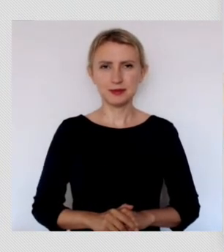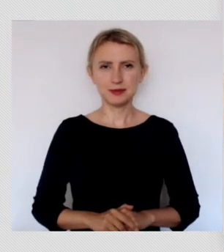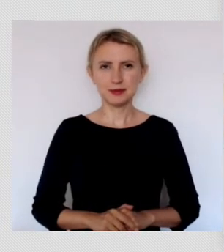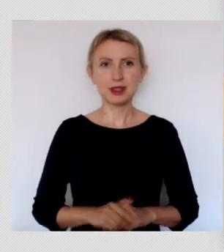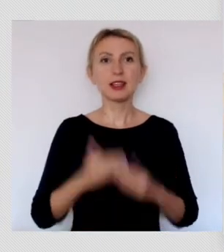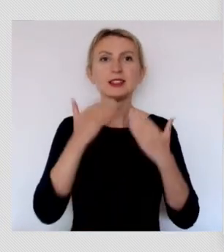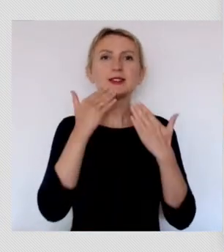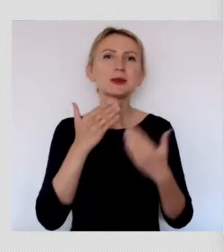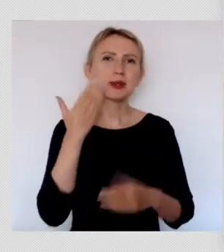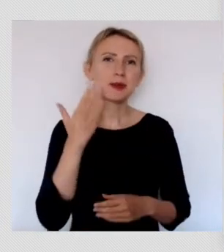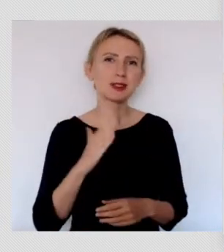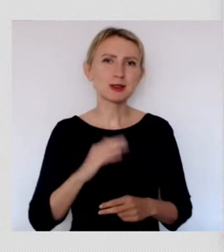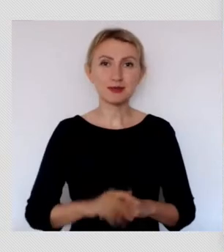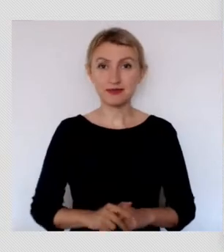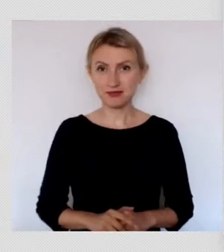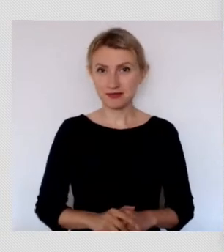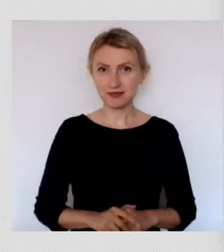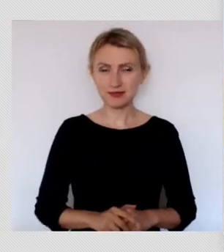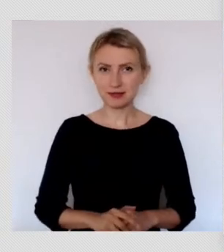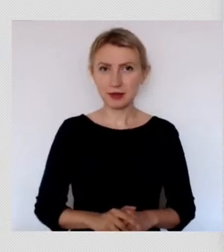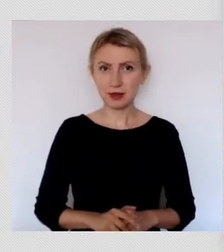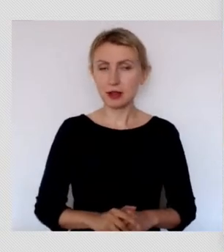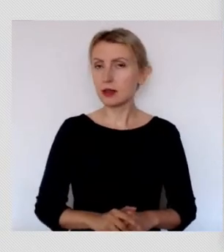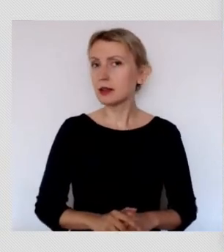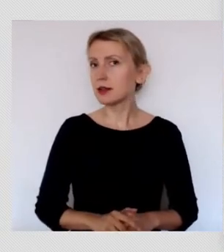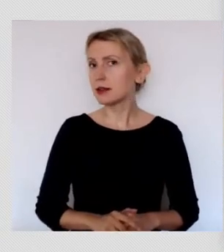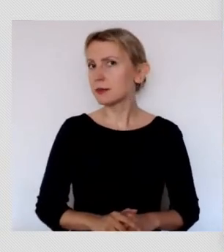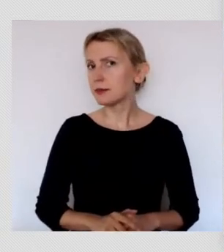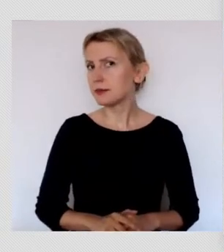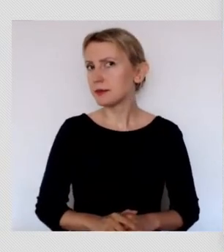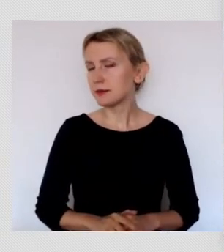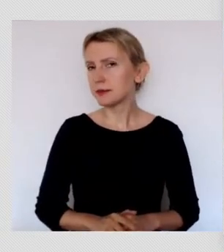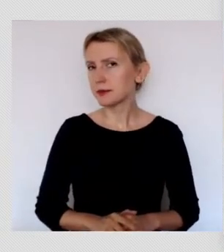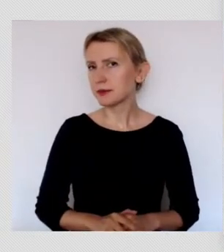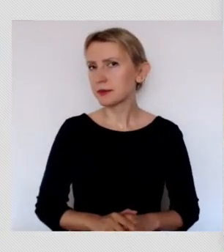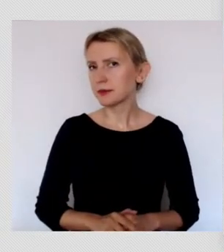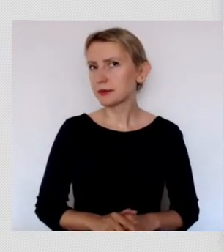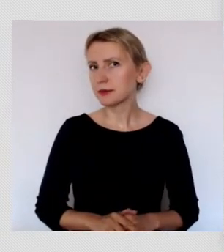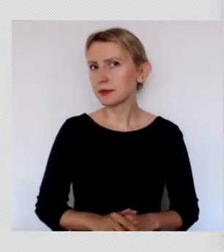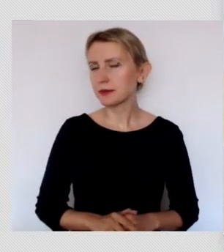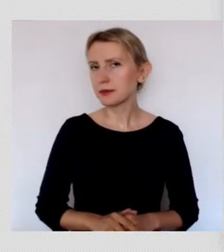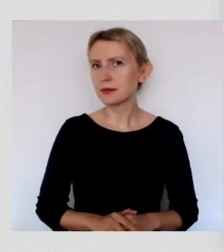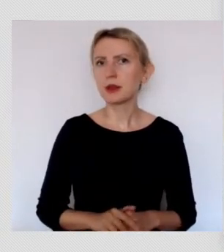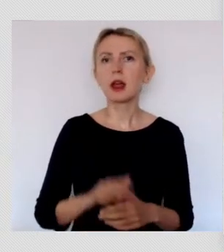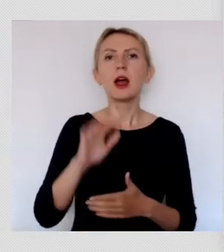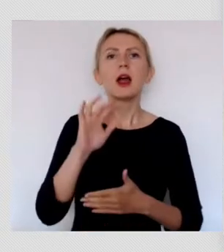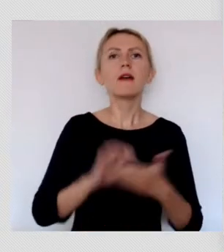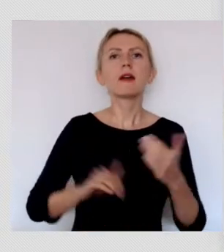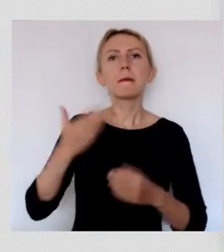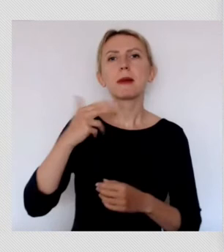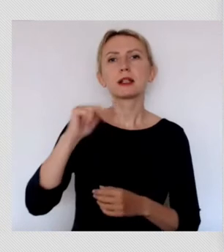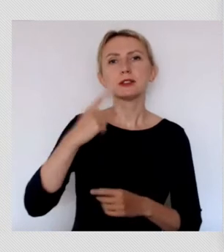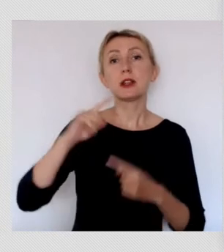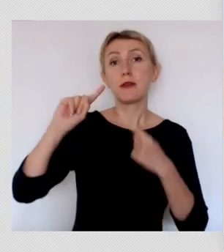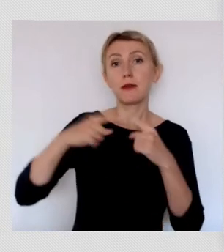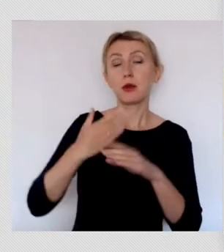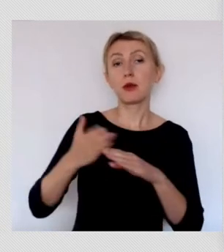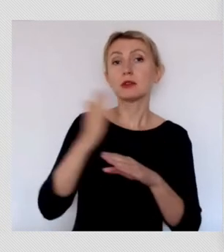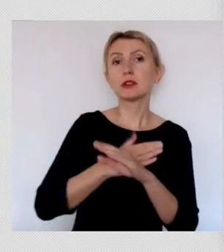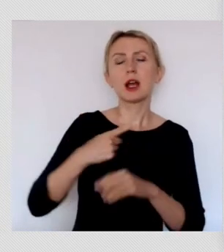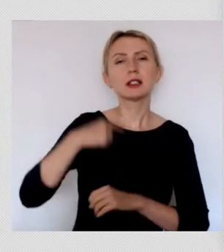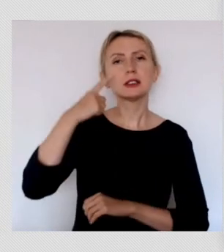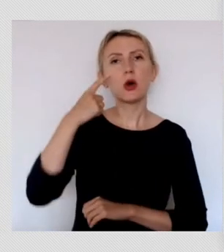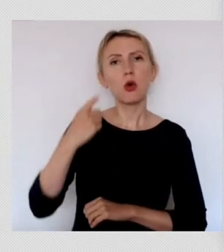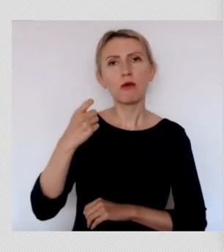Dziękuję bardzo. W tekście Marcina, który został nam wcześniej przesłany, zwróciłam uwagę przede wszystkim na